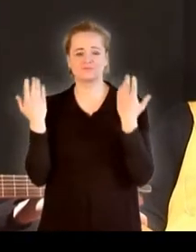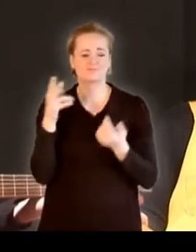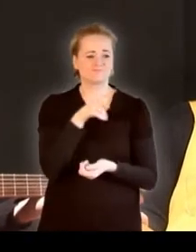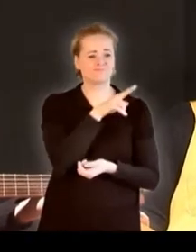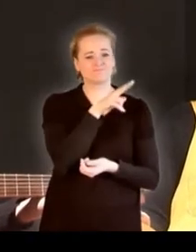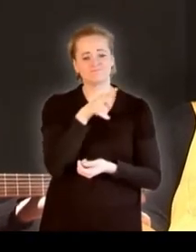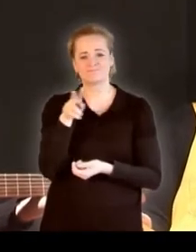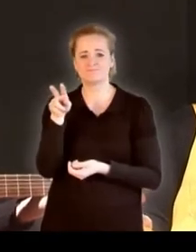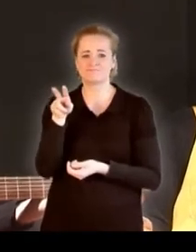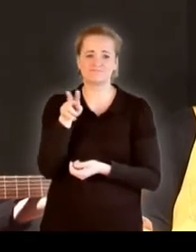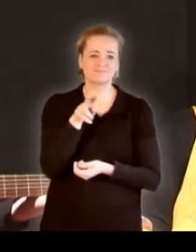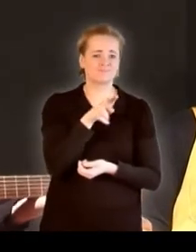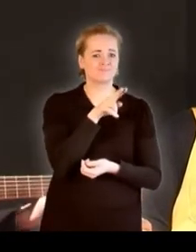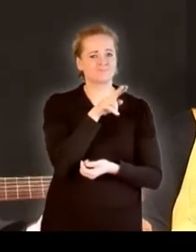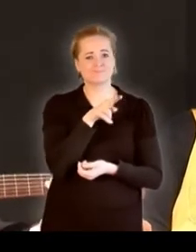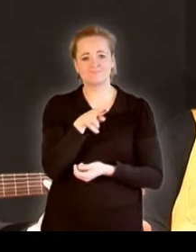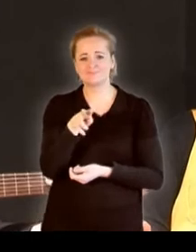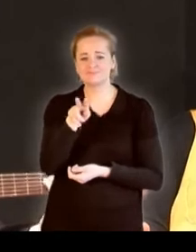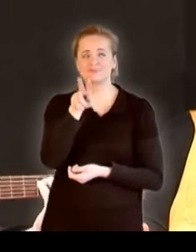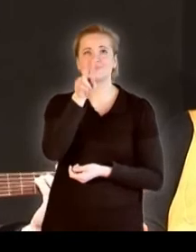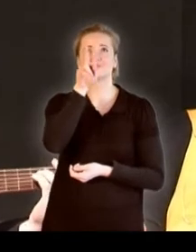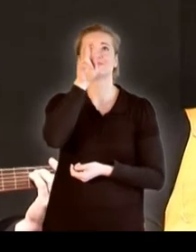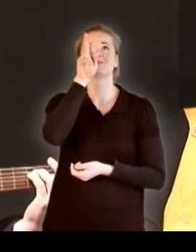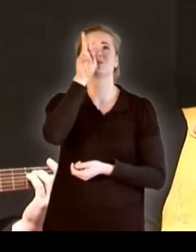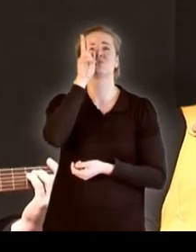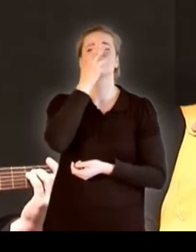žmonės, mašinas man neužtenka.